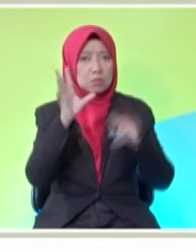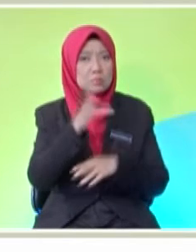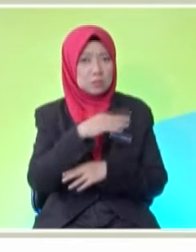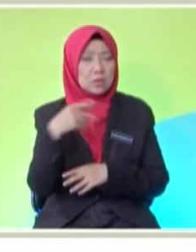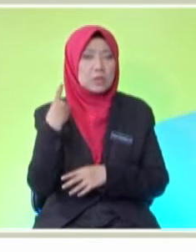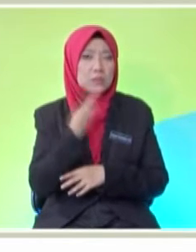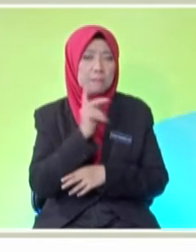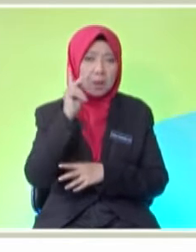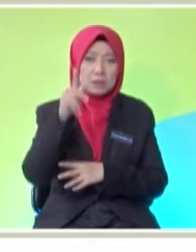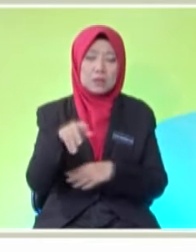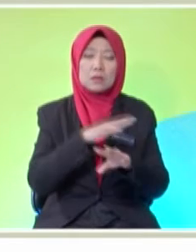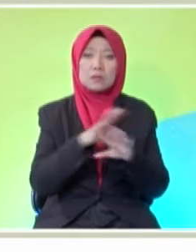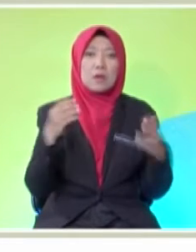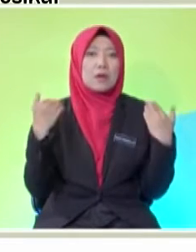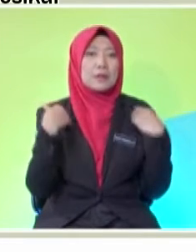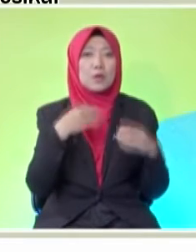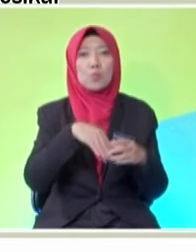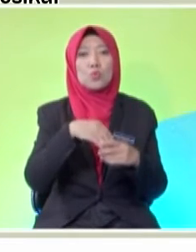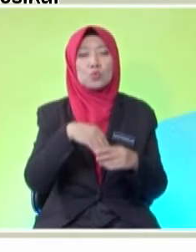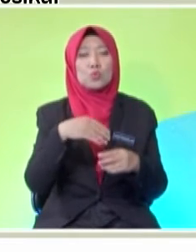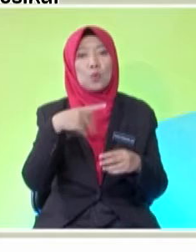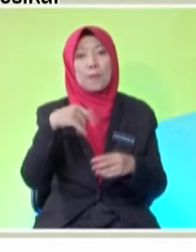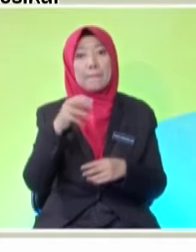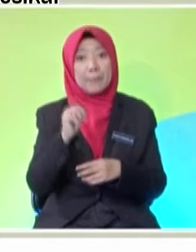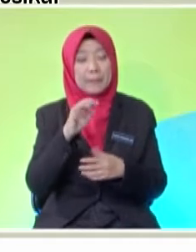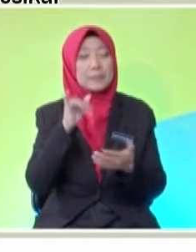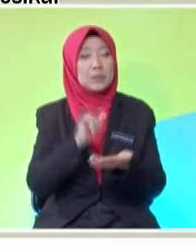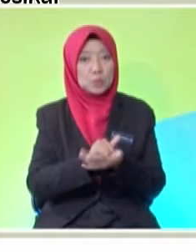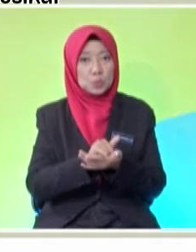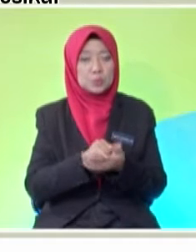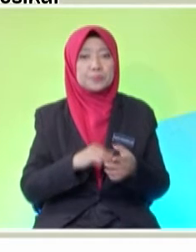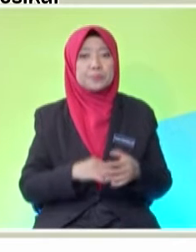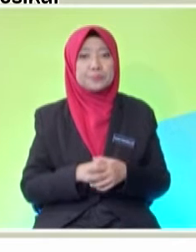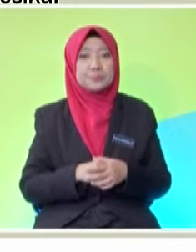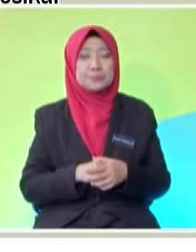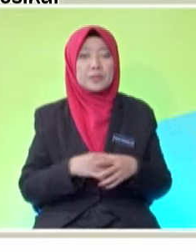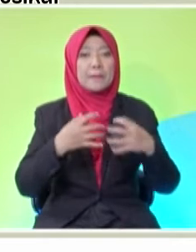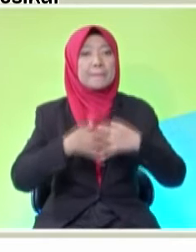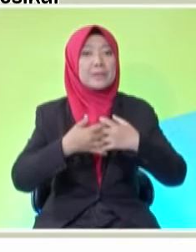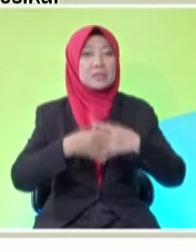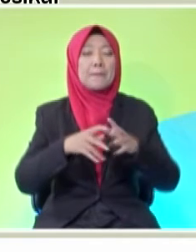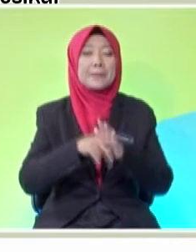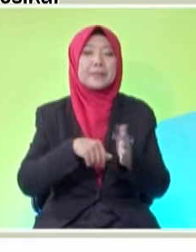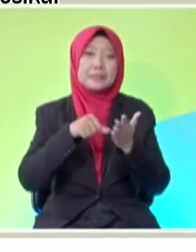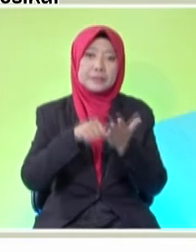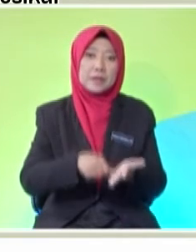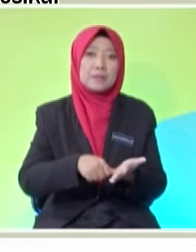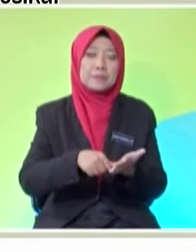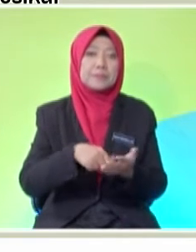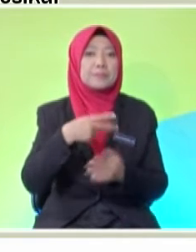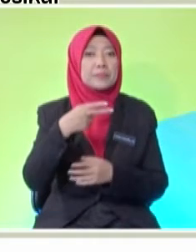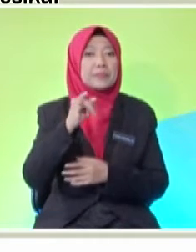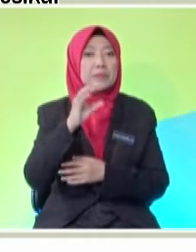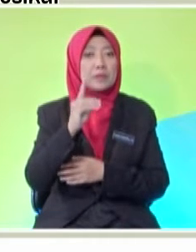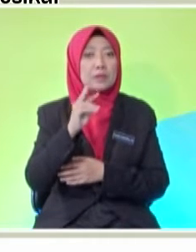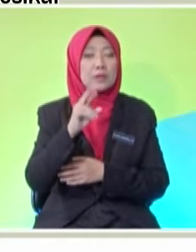kita pastikan tiada kebocoran pada pam hidrolik. Seterusnya, mesin ketiga, penekan hidrolik yang mana